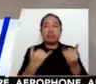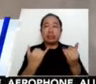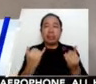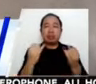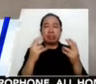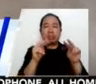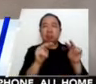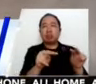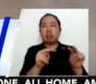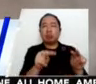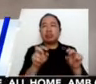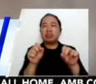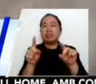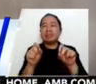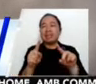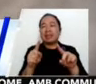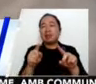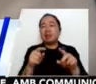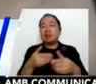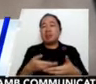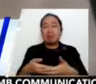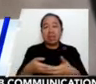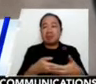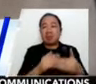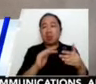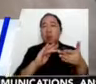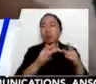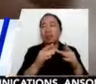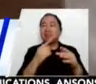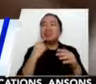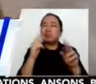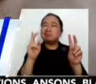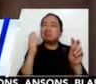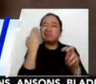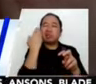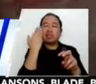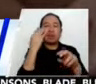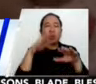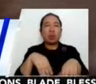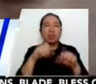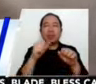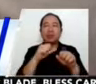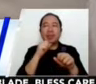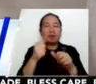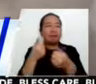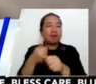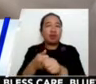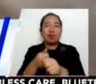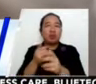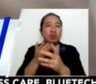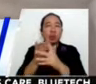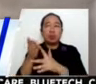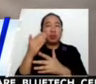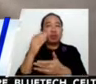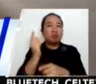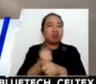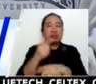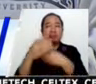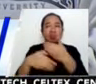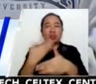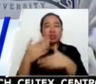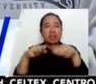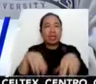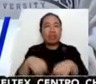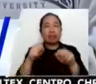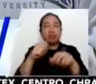na adoption na di na dumadaan sa proseso ng pag-aampon. Kaya sa tuwing nakakatanggap sila ng impormasyon, ay agad nila itong inaaksyonan.